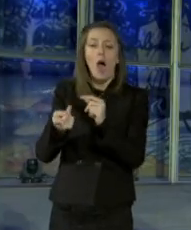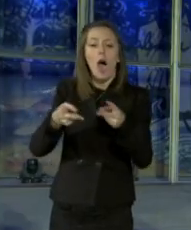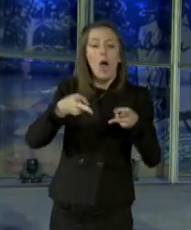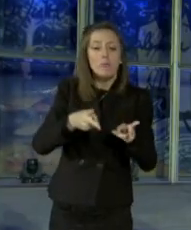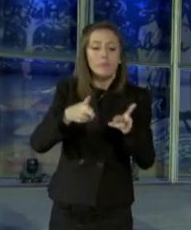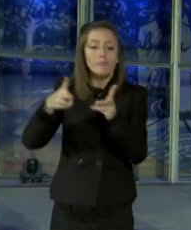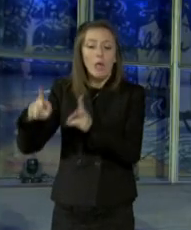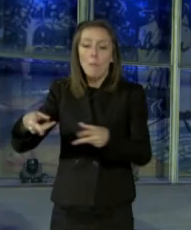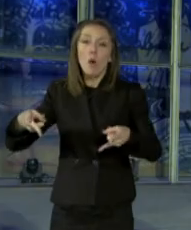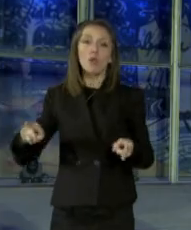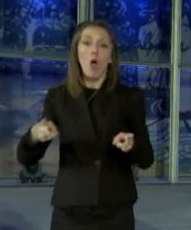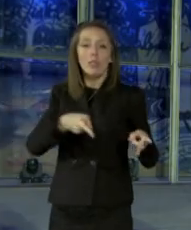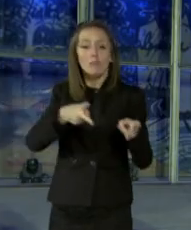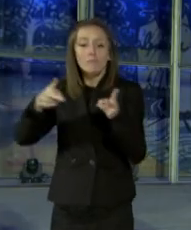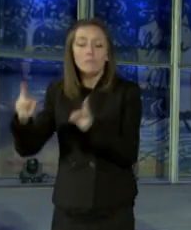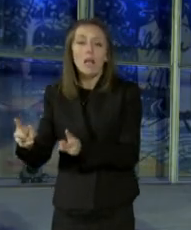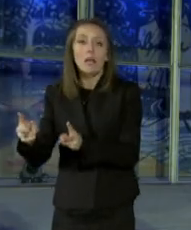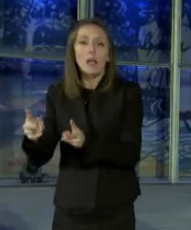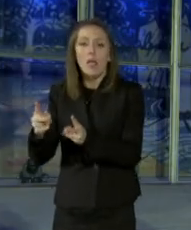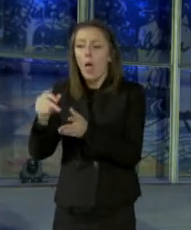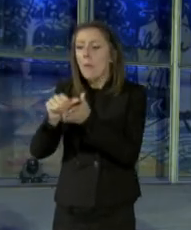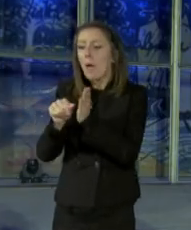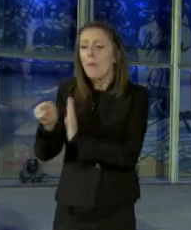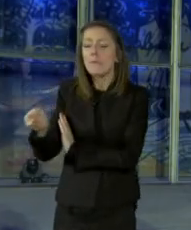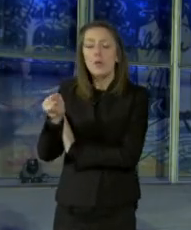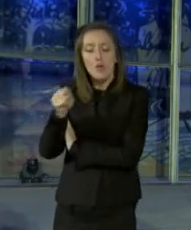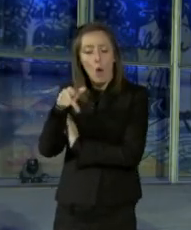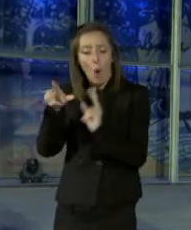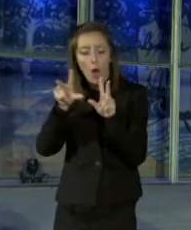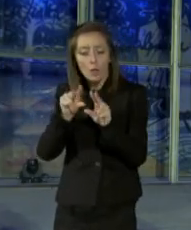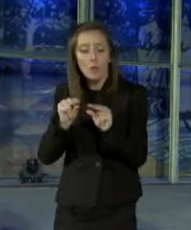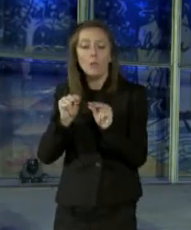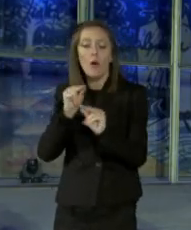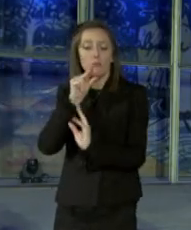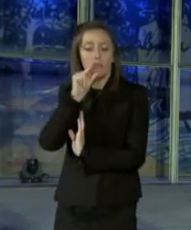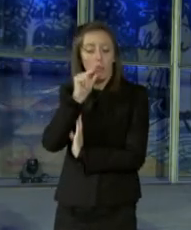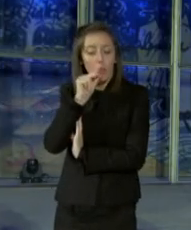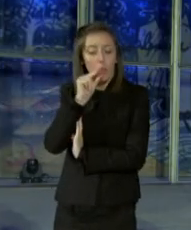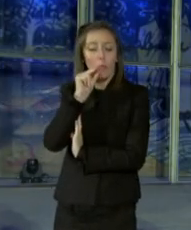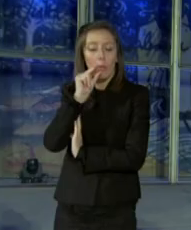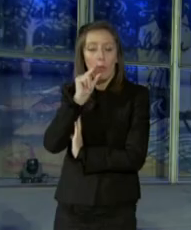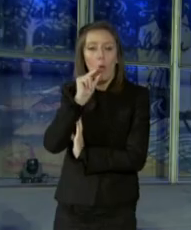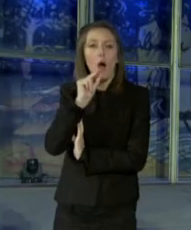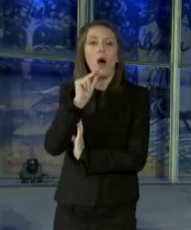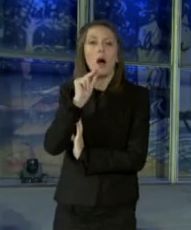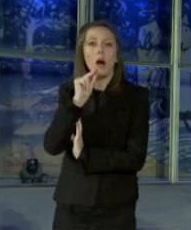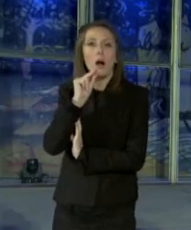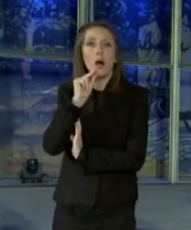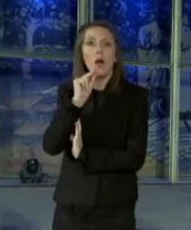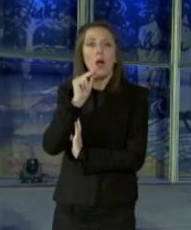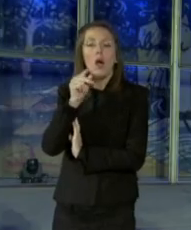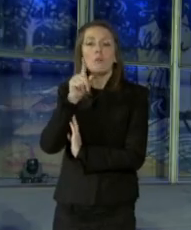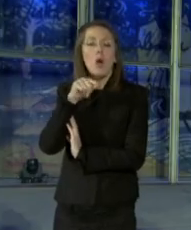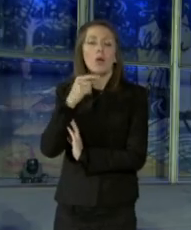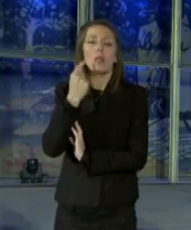mentre il padre ripeteva con voce sempre più fievole e con il movimento